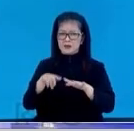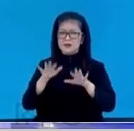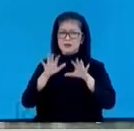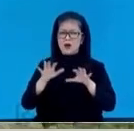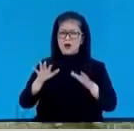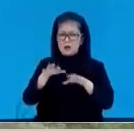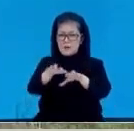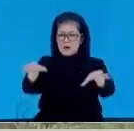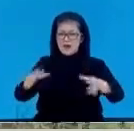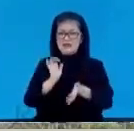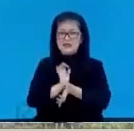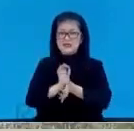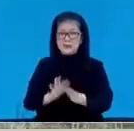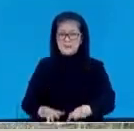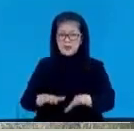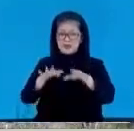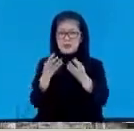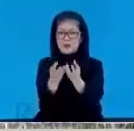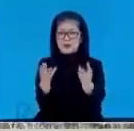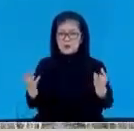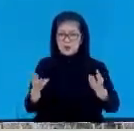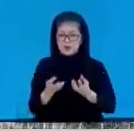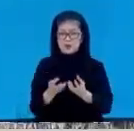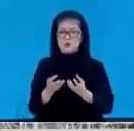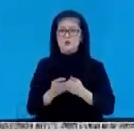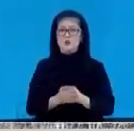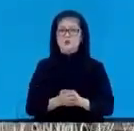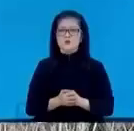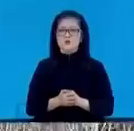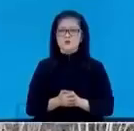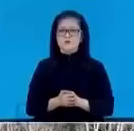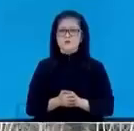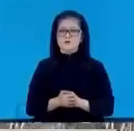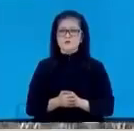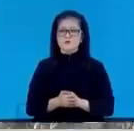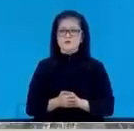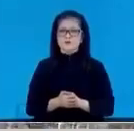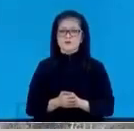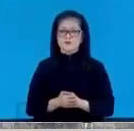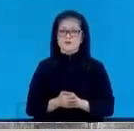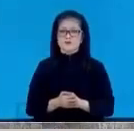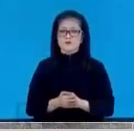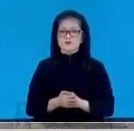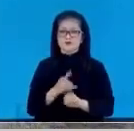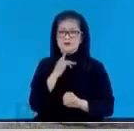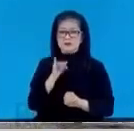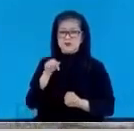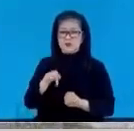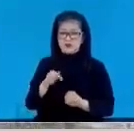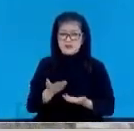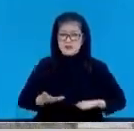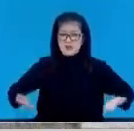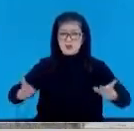banjir berupa pasir dan batu. Dan pemirsa, seperti inilah kondisi jembatan yang menghubungkan kecamatan Pasirian